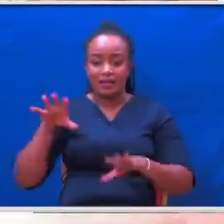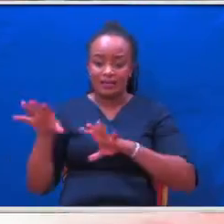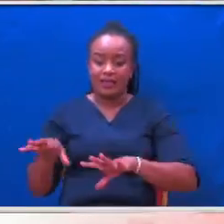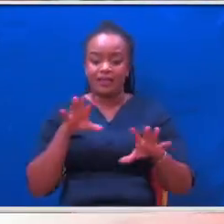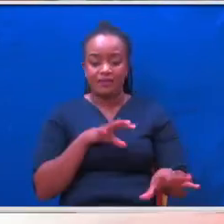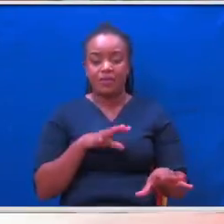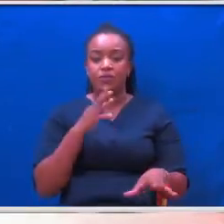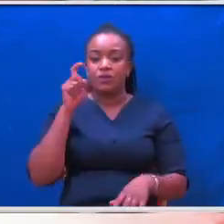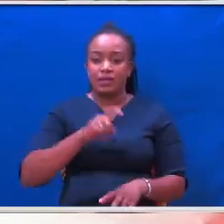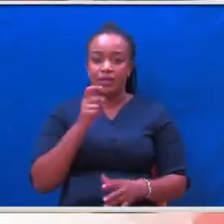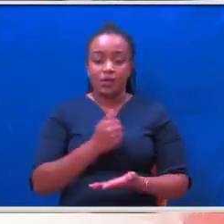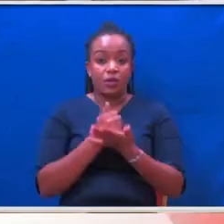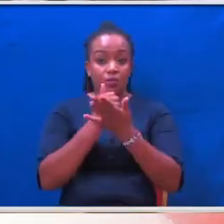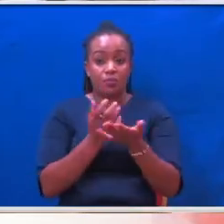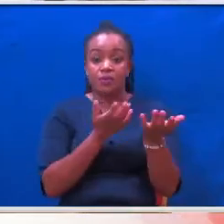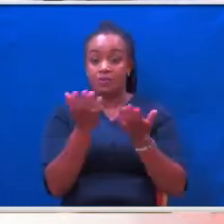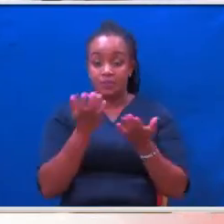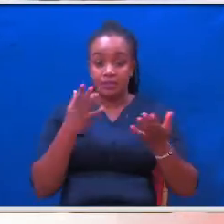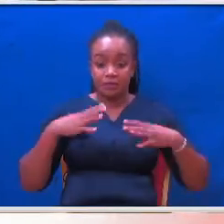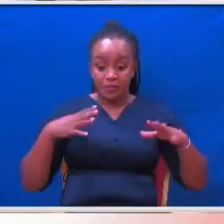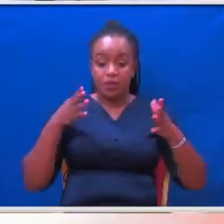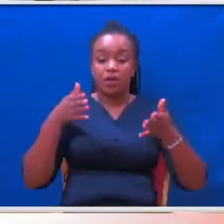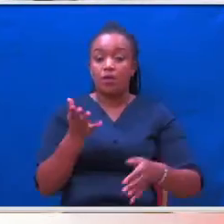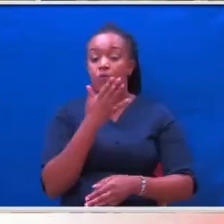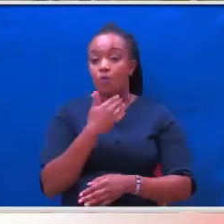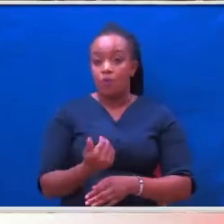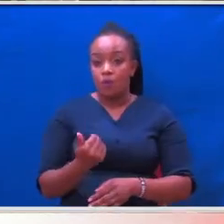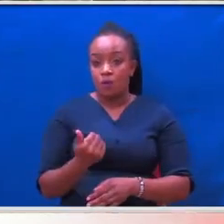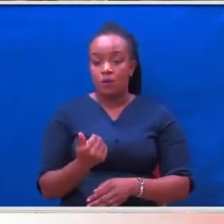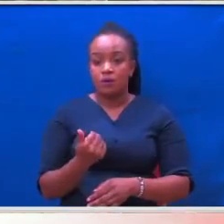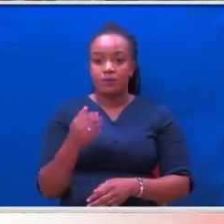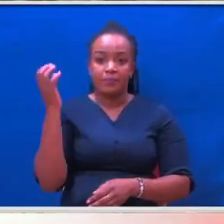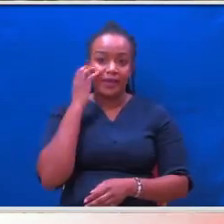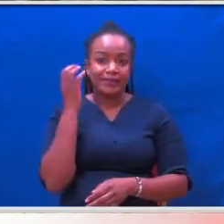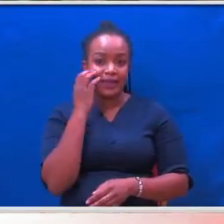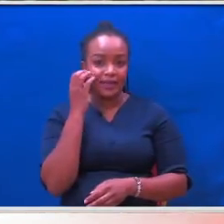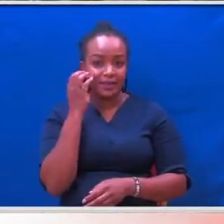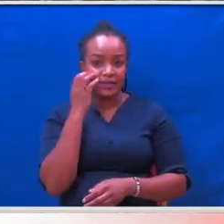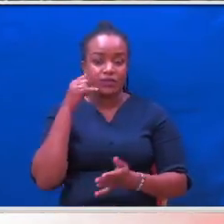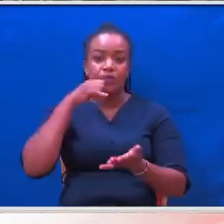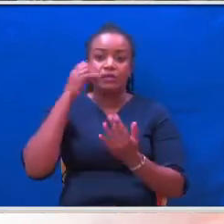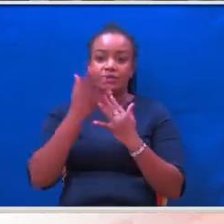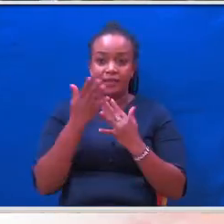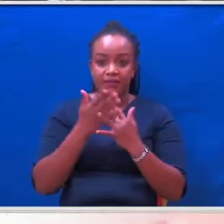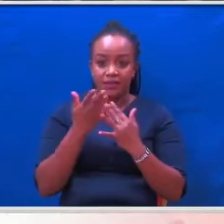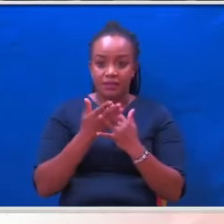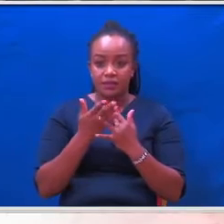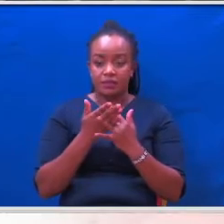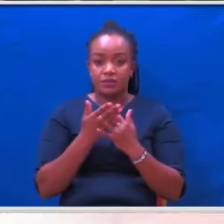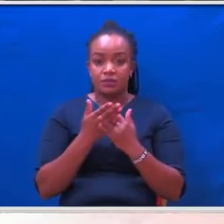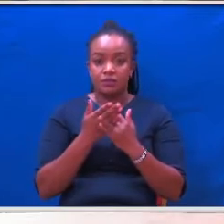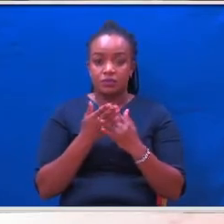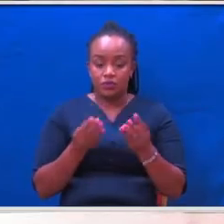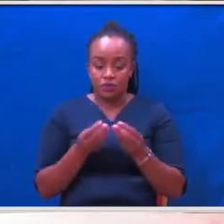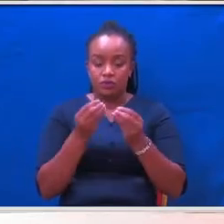yote ameenda. Wafanyabiashara hao sasa wamemtaka waziri wa masuala ya ndani Daktari Fred Matiang'i kuingilia kati ili kuona kuwa